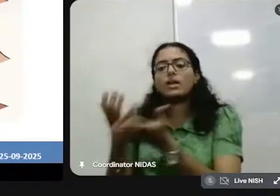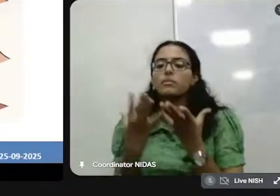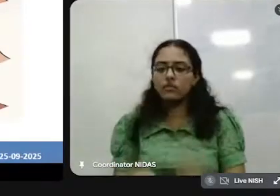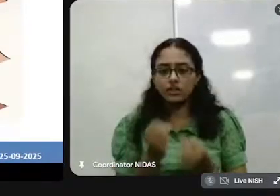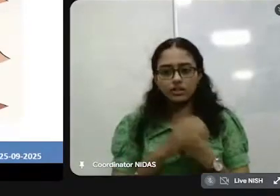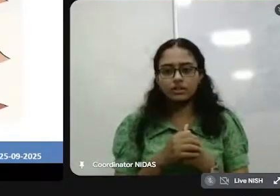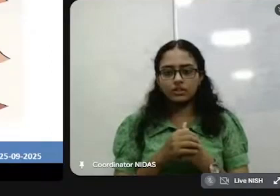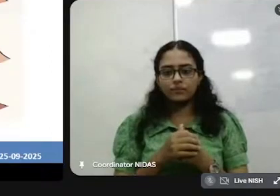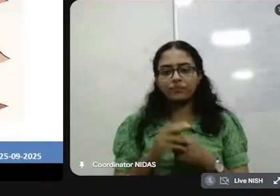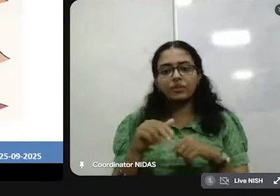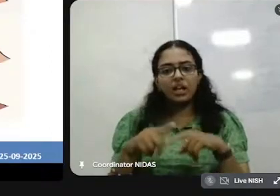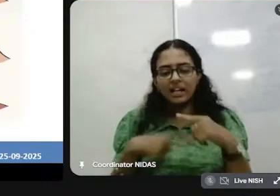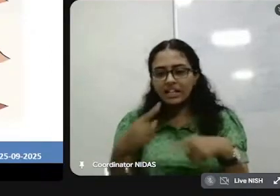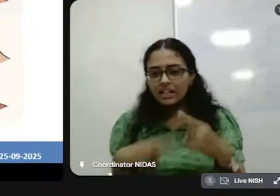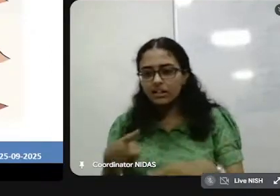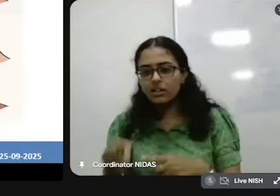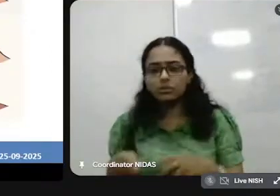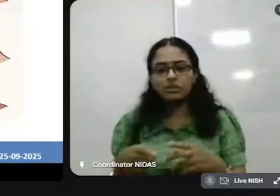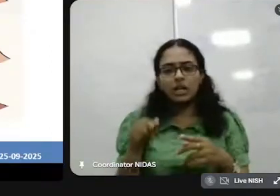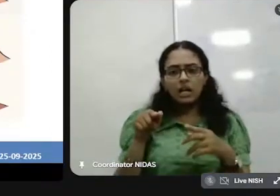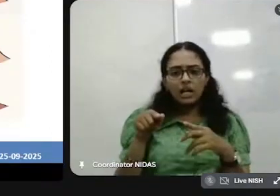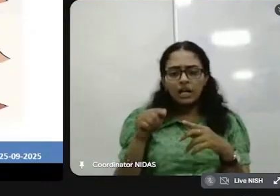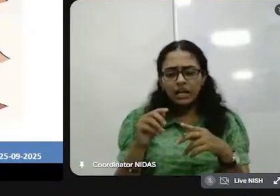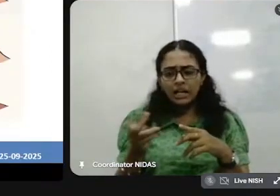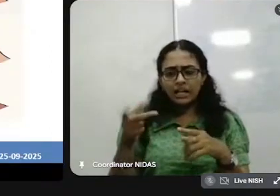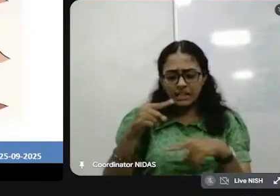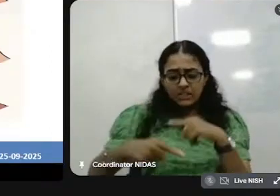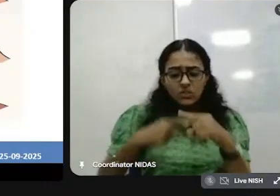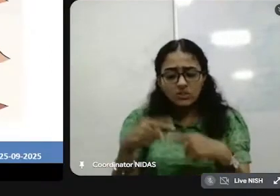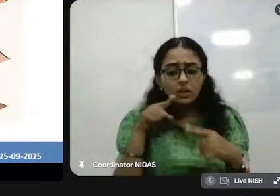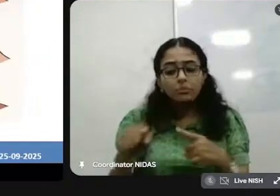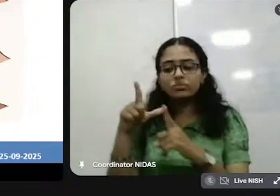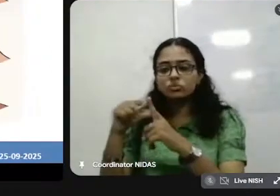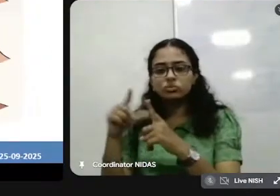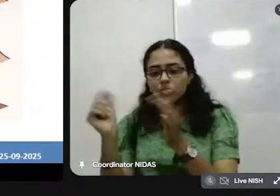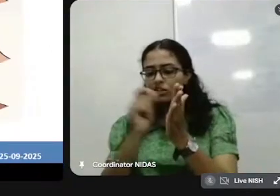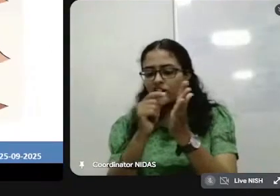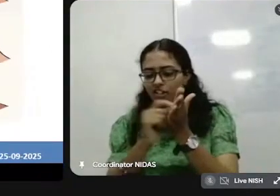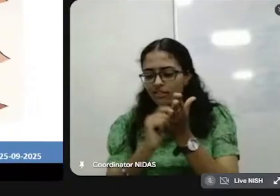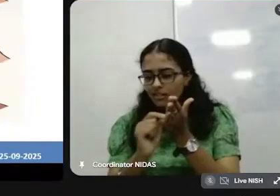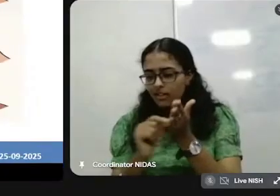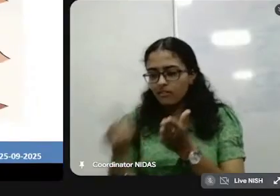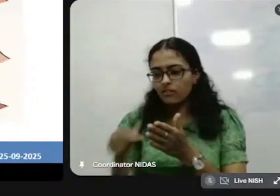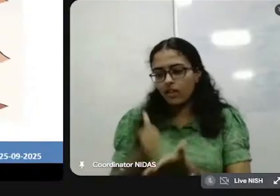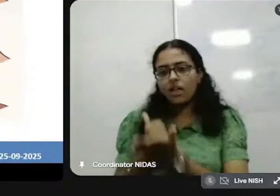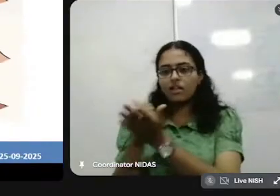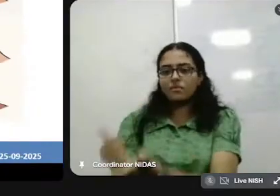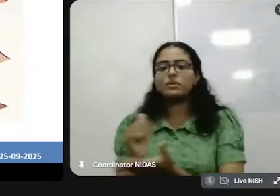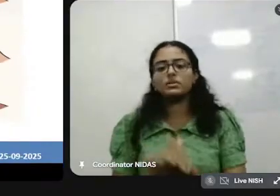അപ്പൊ അത് ഡെയിലി റിവ്യൂ ചെയ്യാം. അപ്പൊ അങ്ങനെ ചെയ്യുമ്പോൾ ഓരോ ദിവസവും നടന്ന കാര്യങ്ങളും അവർക്ക് ഓർക്കാൻ ഹെൽപ്ഫുൾ